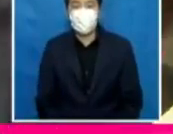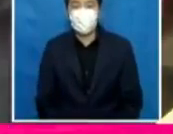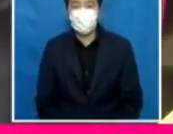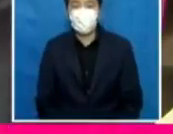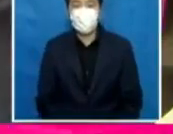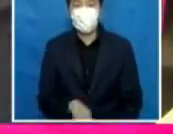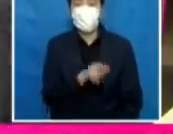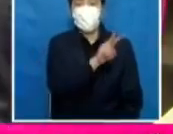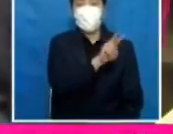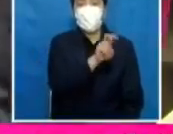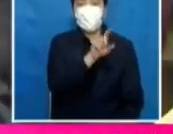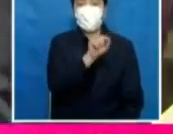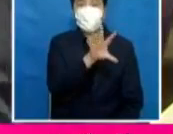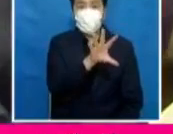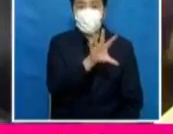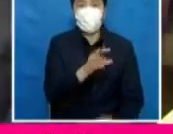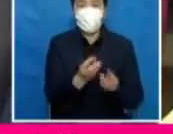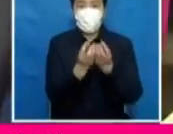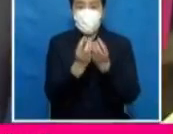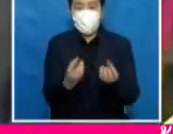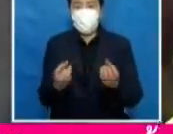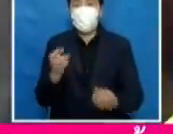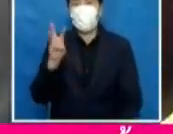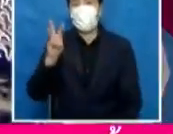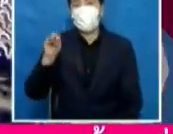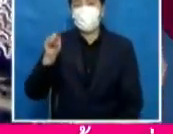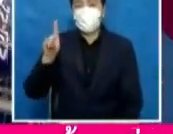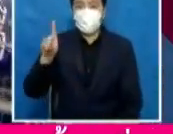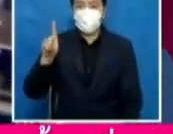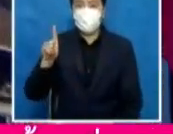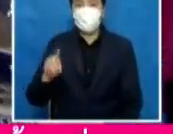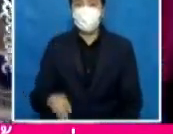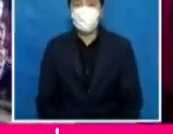งวดที่225จำนวน61ลูก